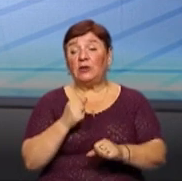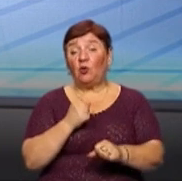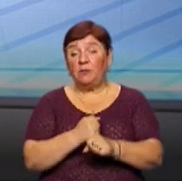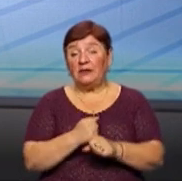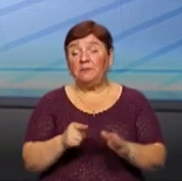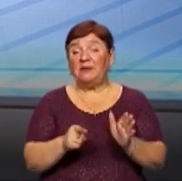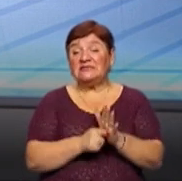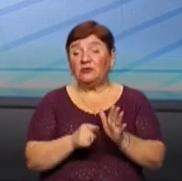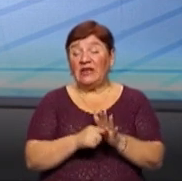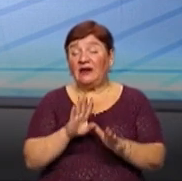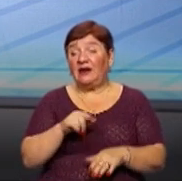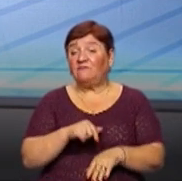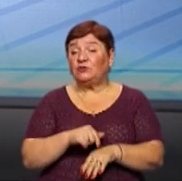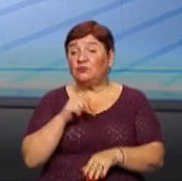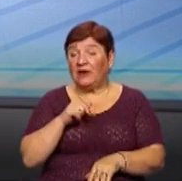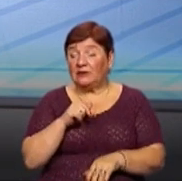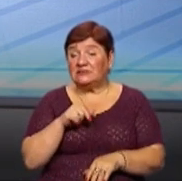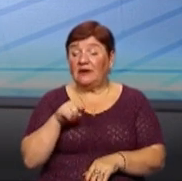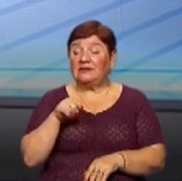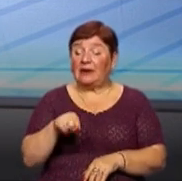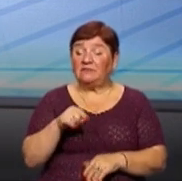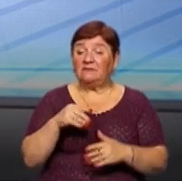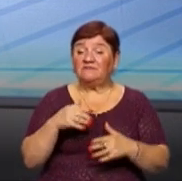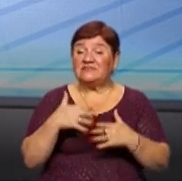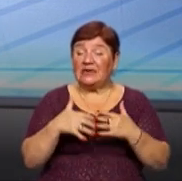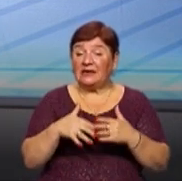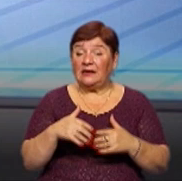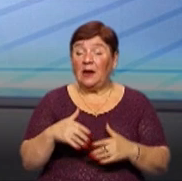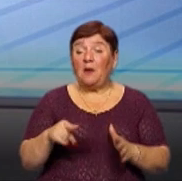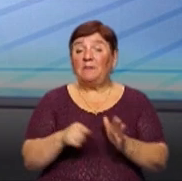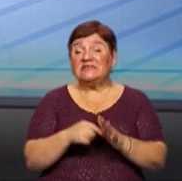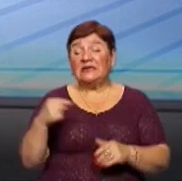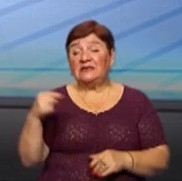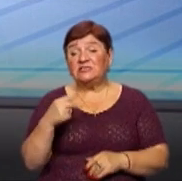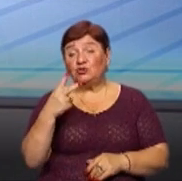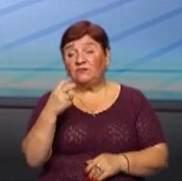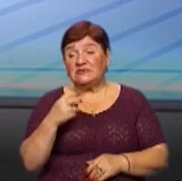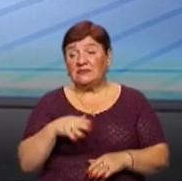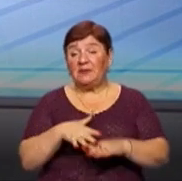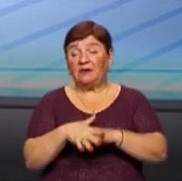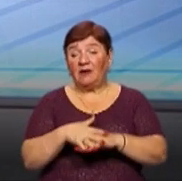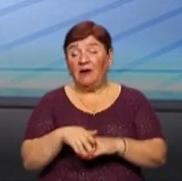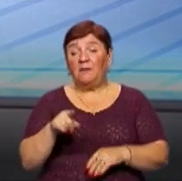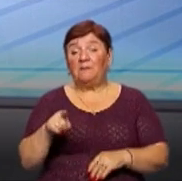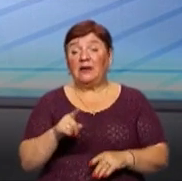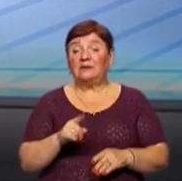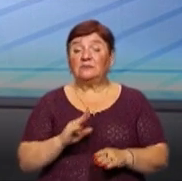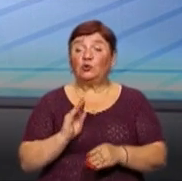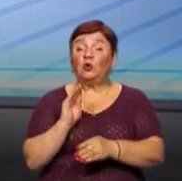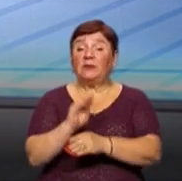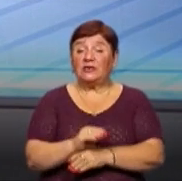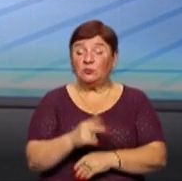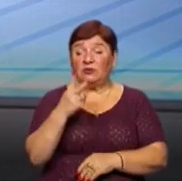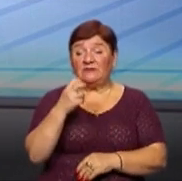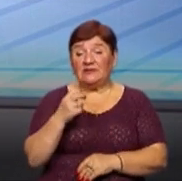жаль, пенсіонери їх не відчувають, тому що вони поглинаються всередині. Пенсія була 1200, ми здійснили перерахунок, вона вийшла 1400. На